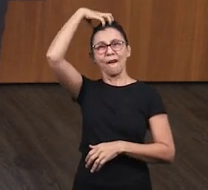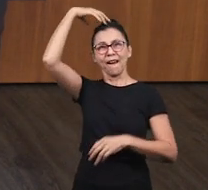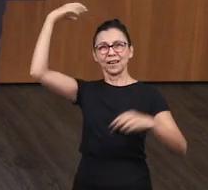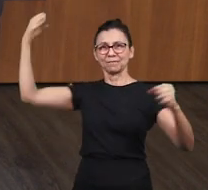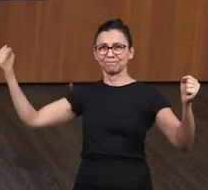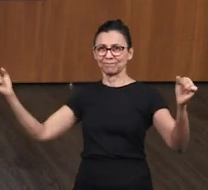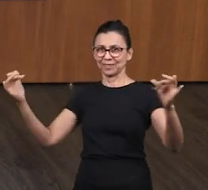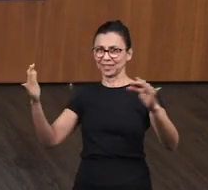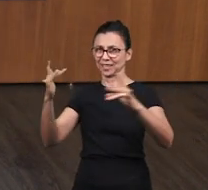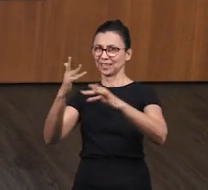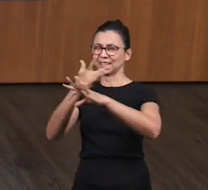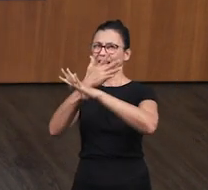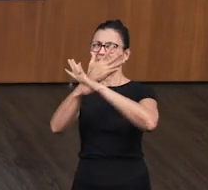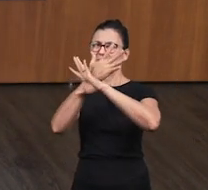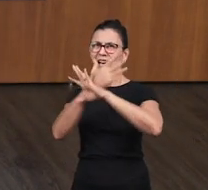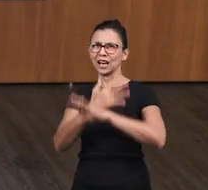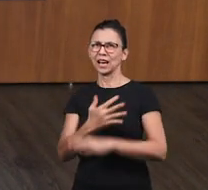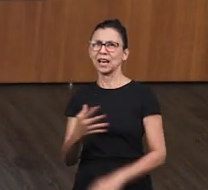gloire.